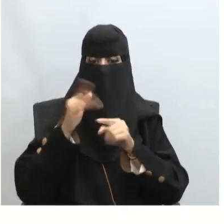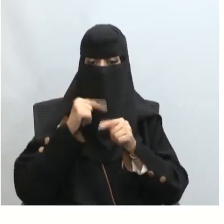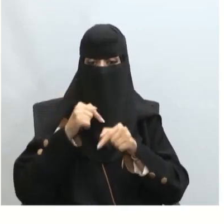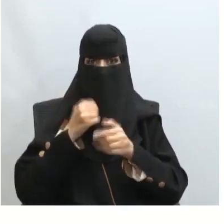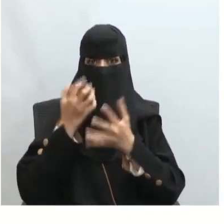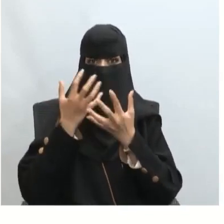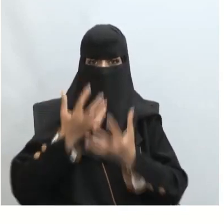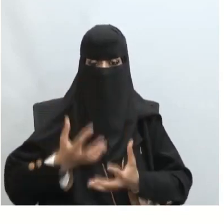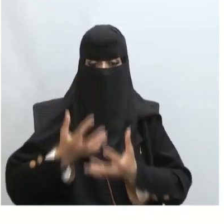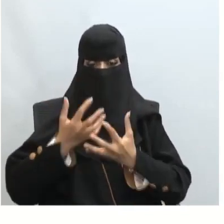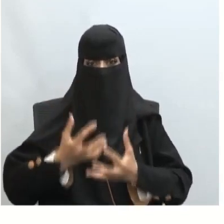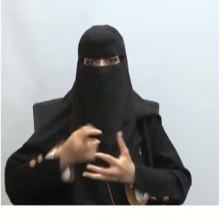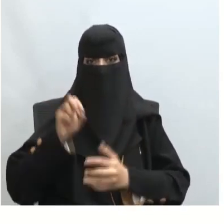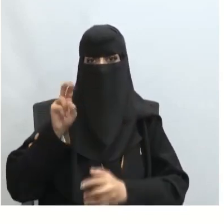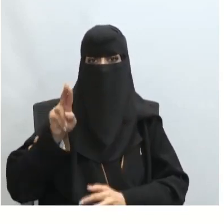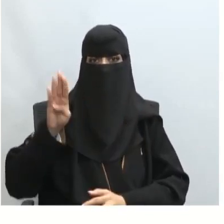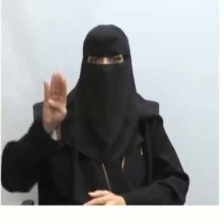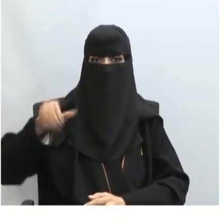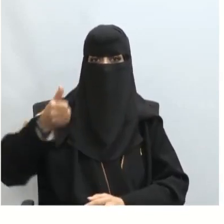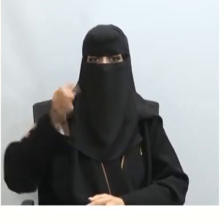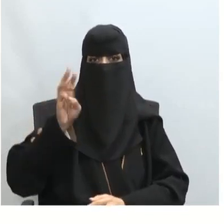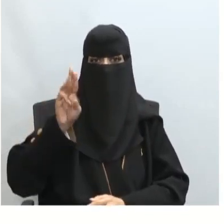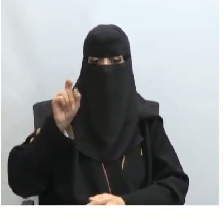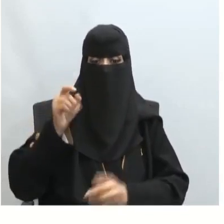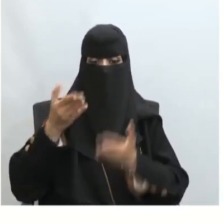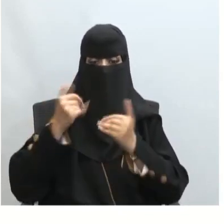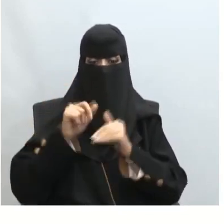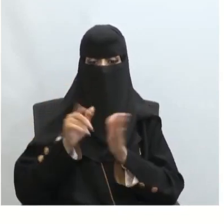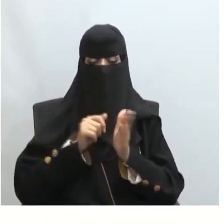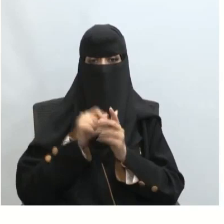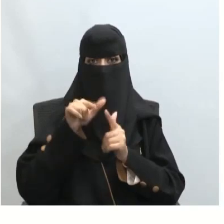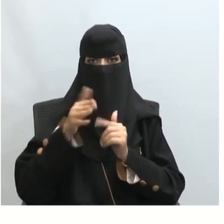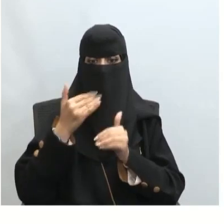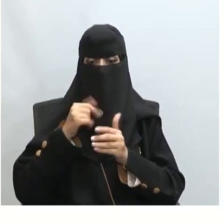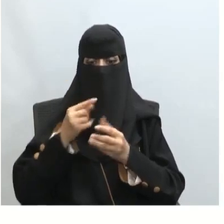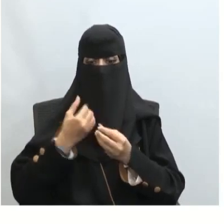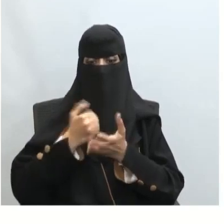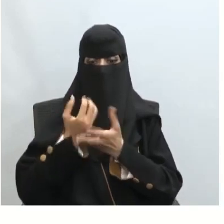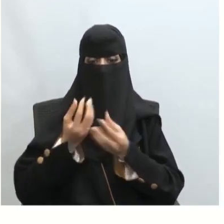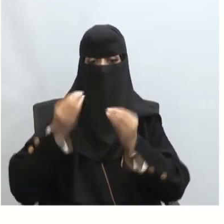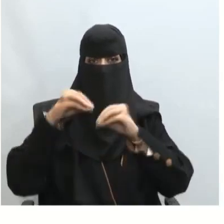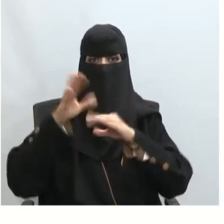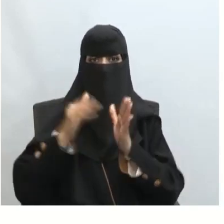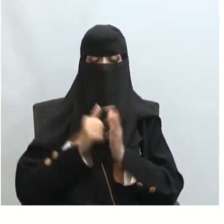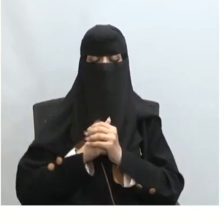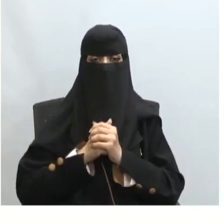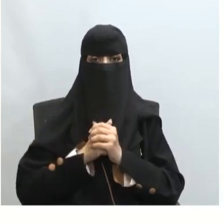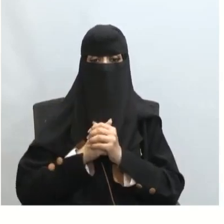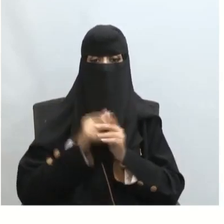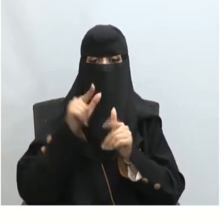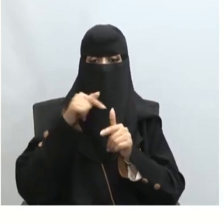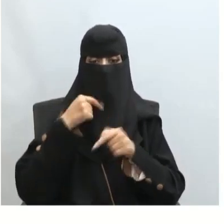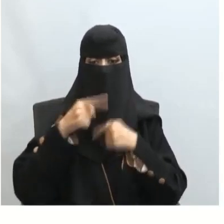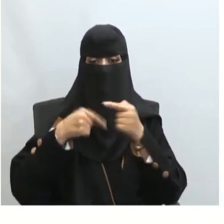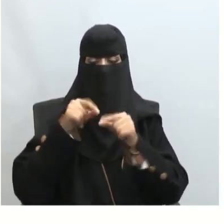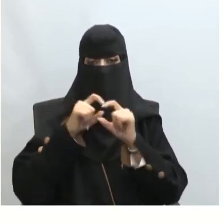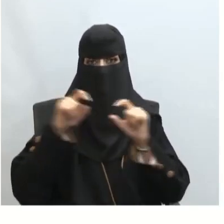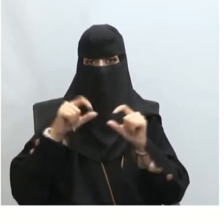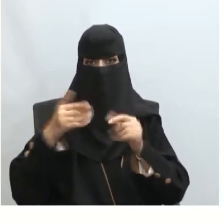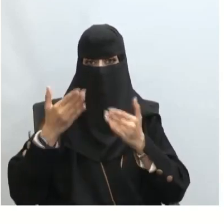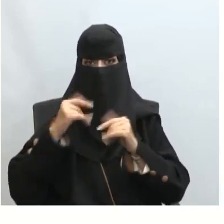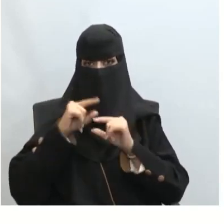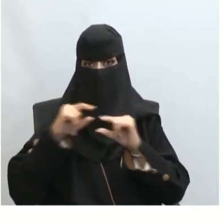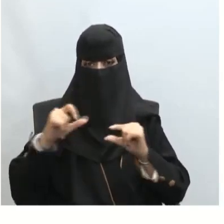هنا نقول اعطاني استر نقل تكاثف الكين هاليد الكيل سيعطيني اضافه اكمل المعادلات